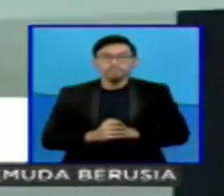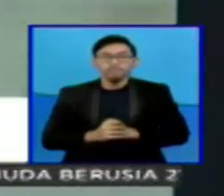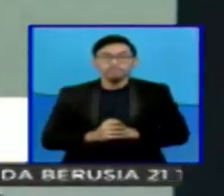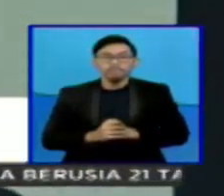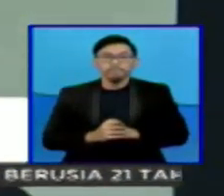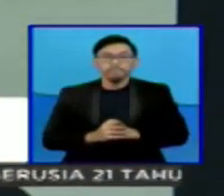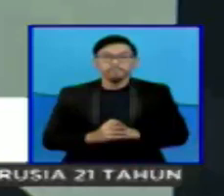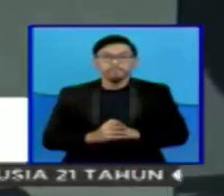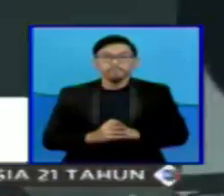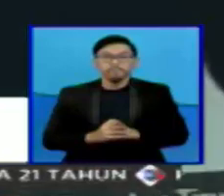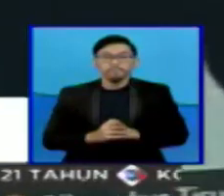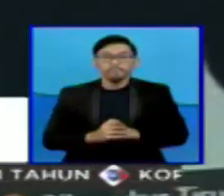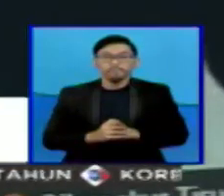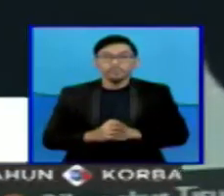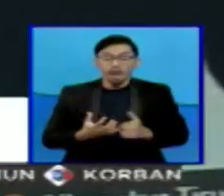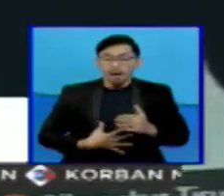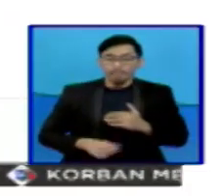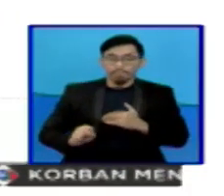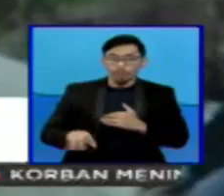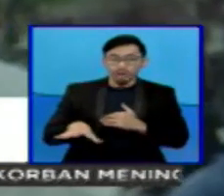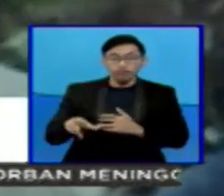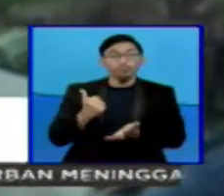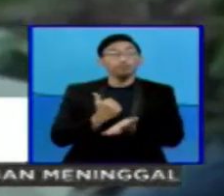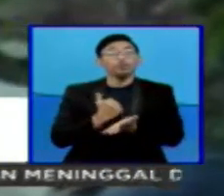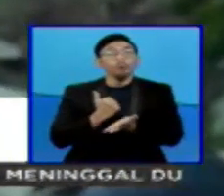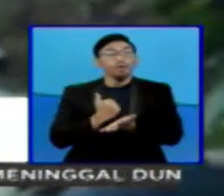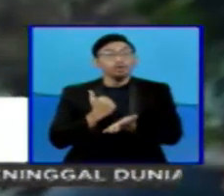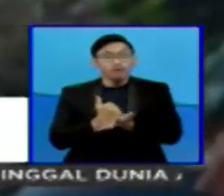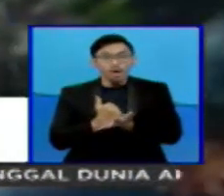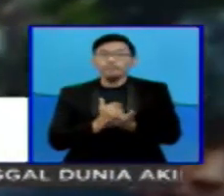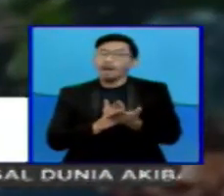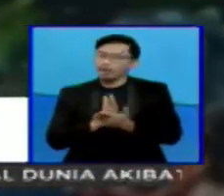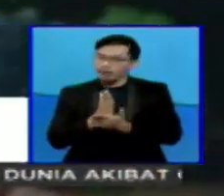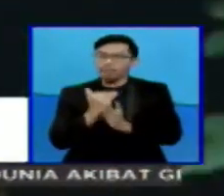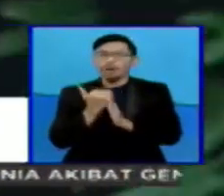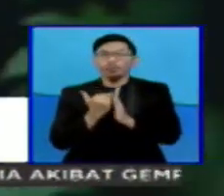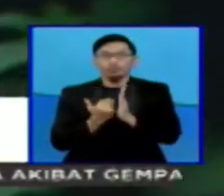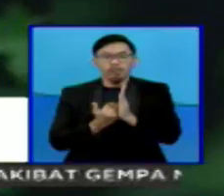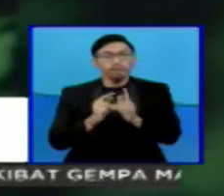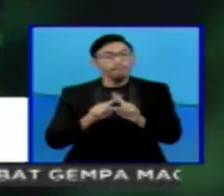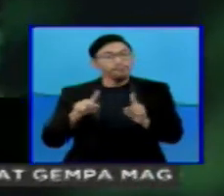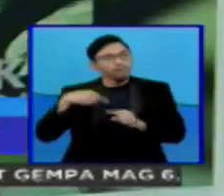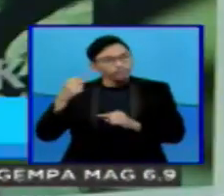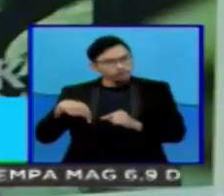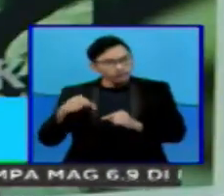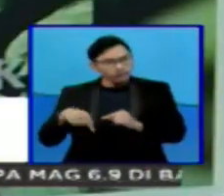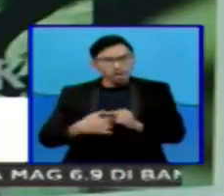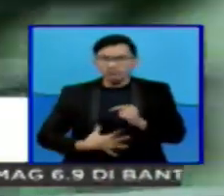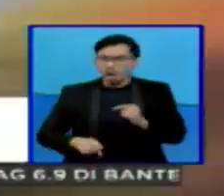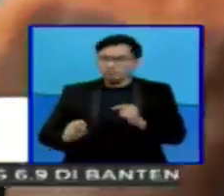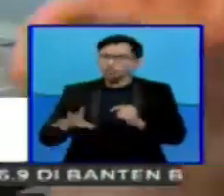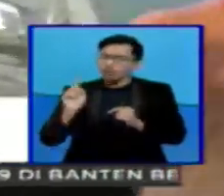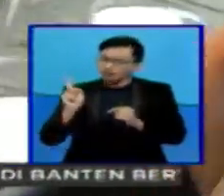Aborsi merupakan kegiatan yang dilarang dalam peraturan yang berlaku. Namun tetap saja praktek ini masih gampang untuk ditemui karena layanan klinik untuk